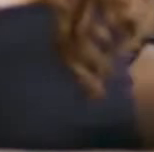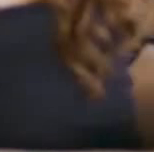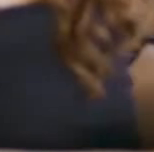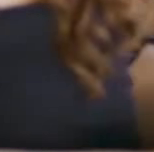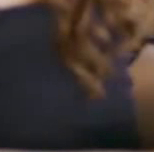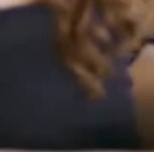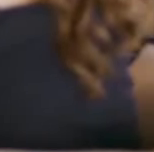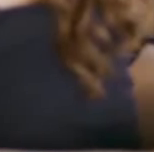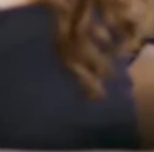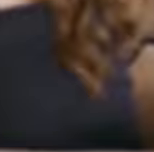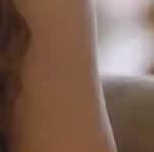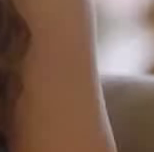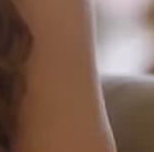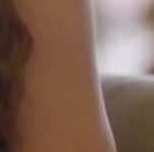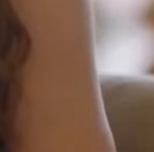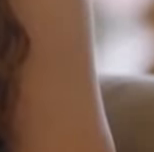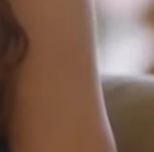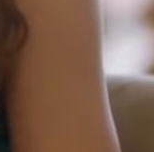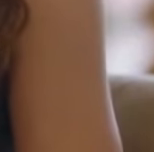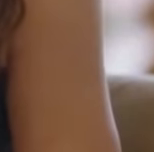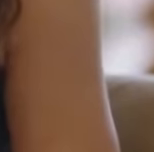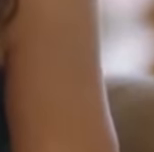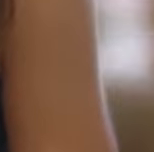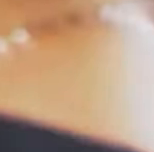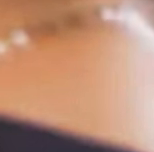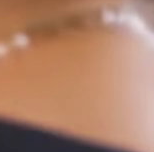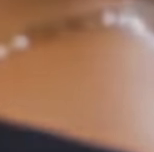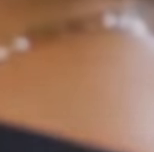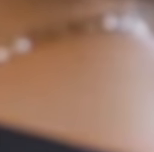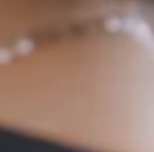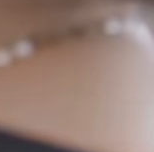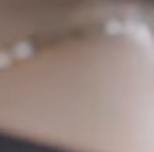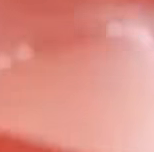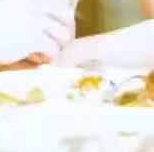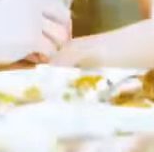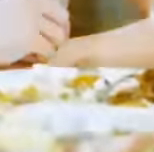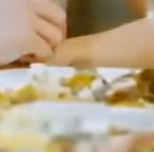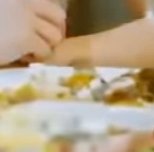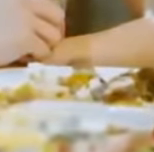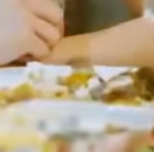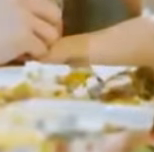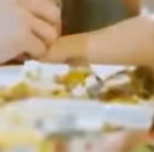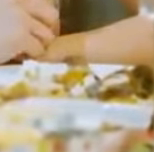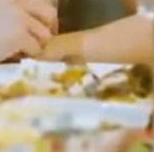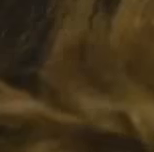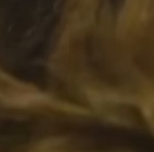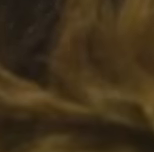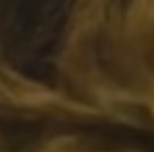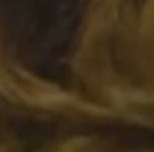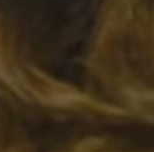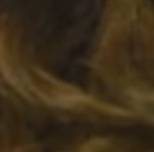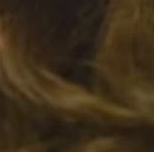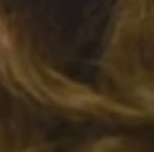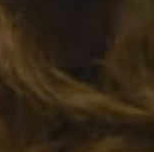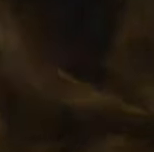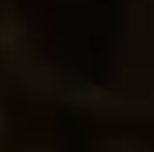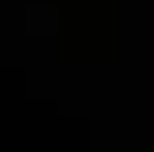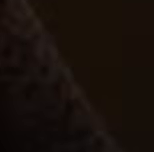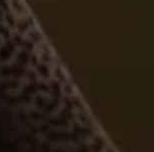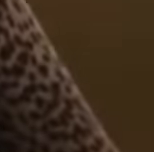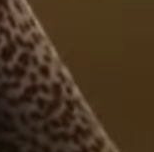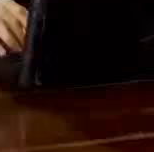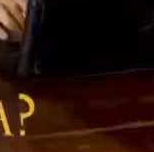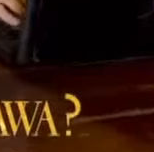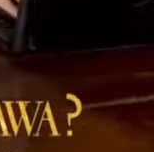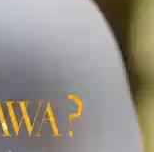na naman, Eric eh. Nag-promise siyang hindi siya uulit, pero eto na naman. May hangganan ba ang kanyang pagtitiis?